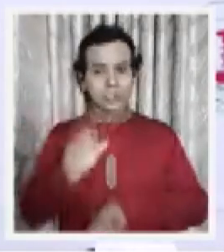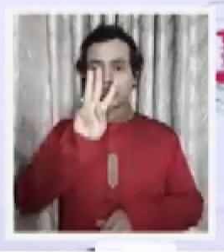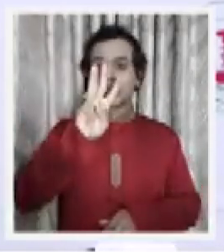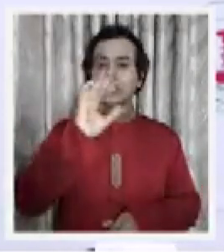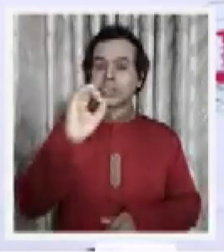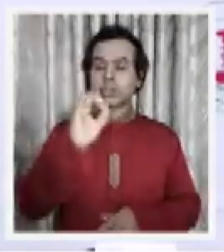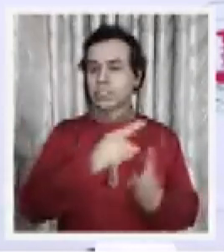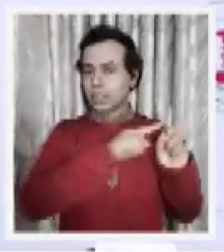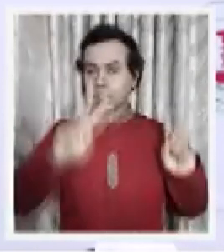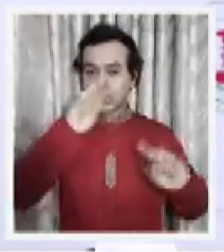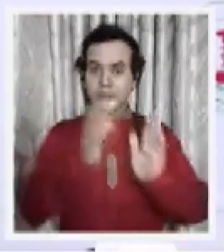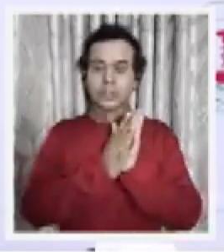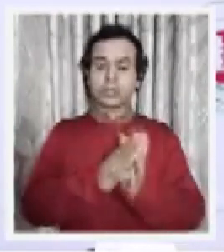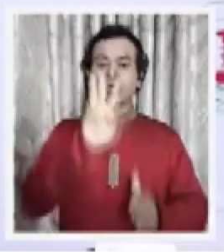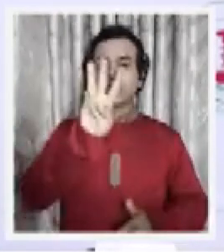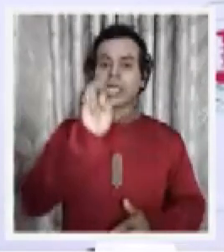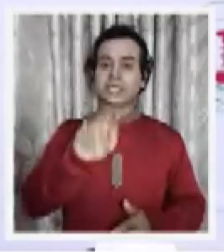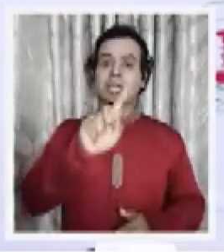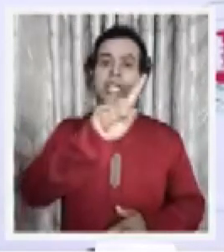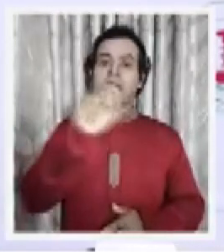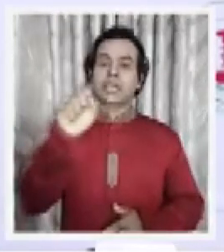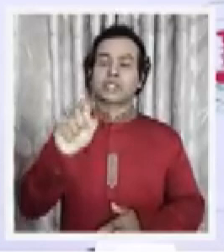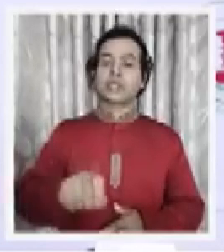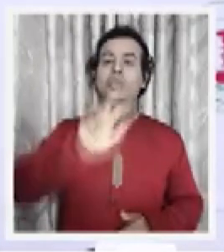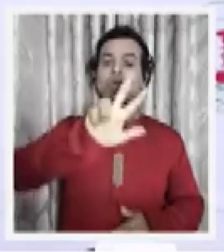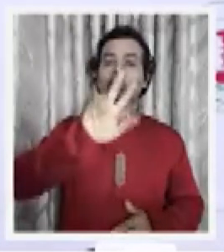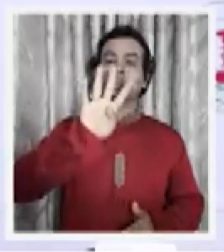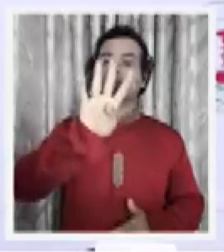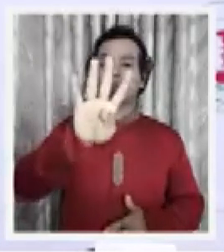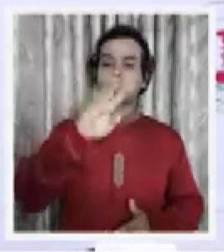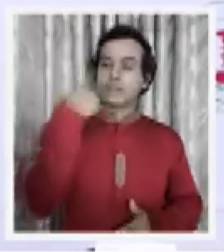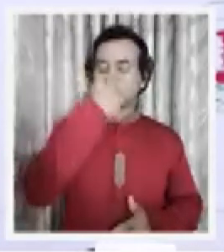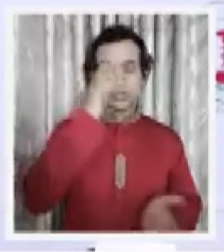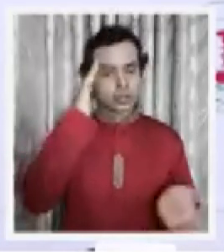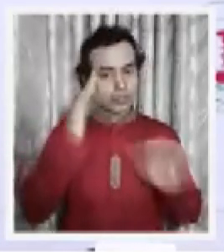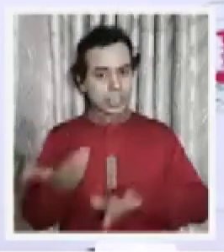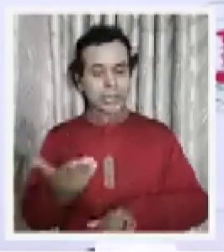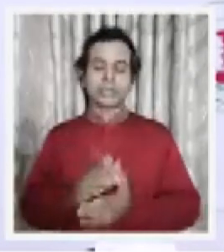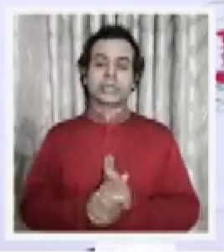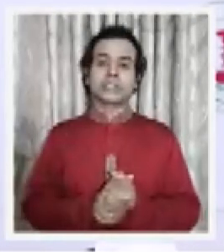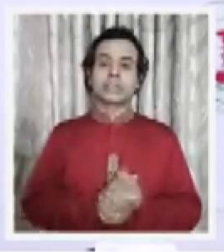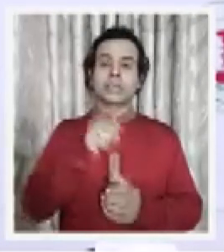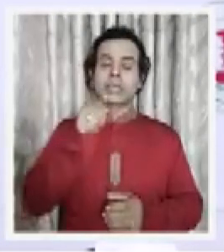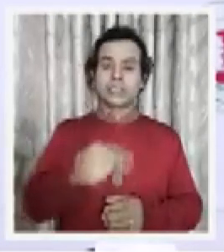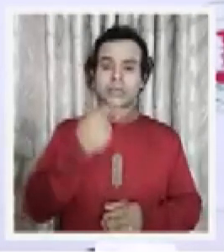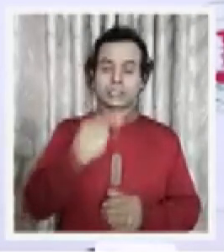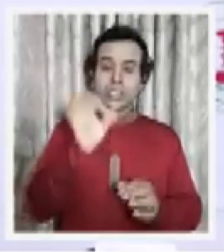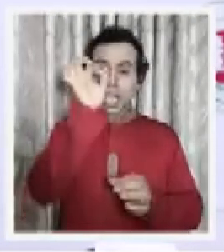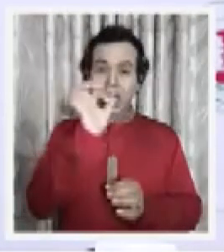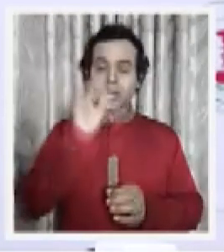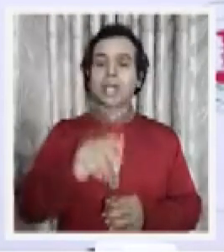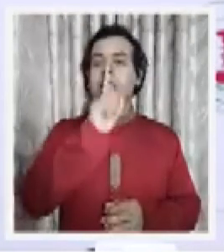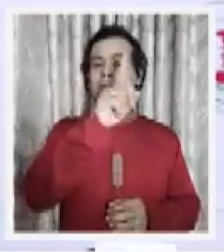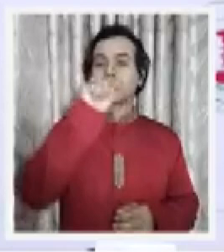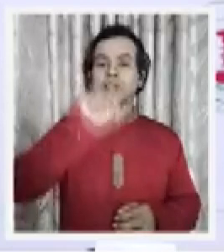24 ঘন্টায় মৃত্যুবরণ করেছেন 30 জন। এ পর্যন্ত 3,184 জন কোভিড-19 আক্রান্ত হয়ে মৃত্যুবরণ করেছেন।